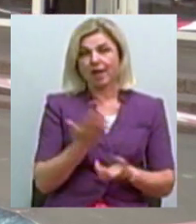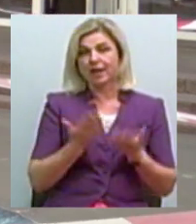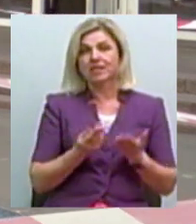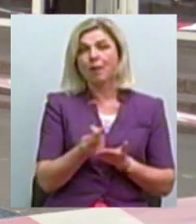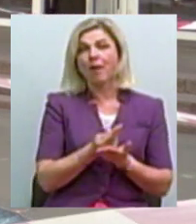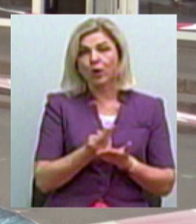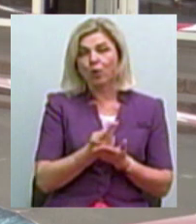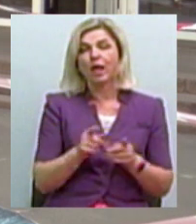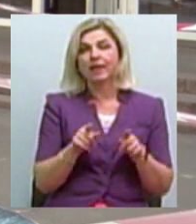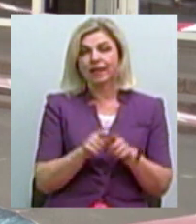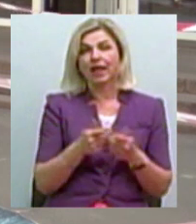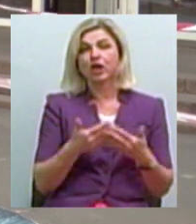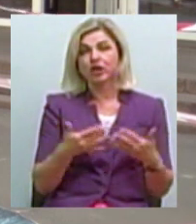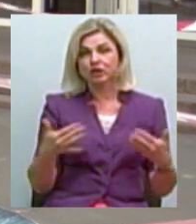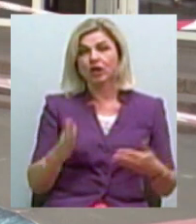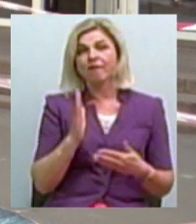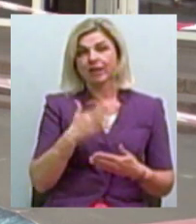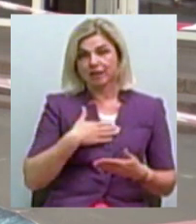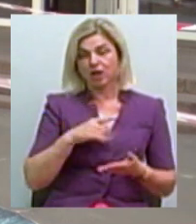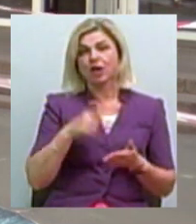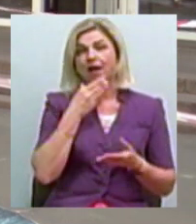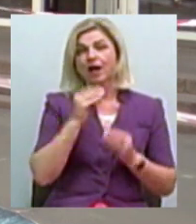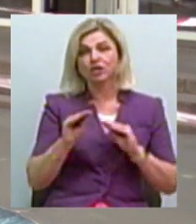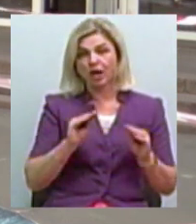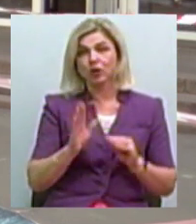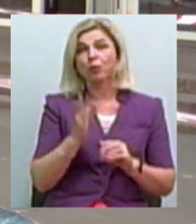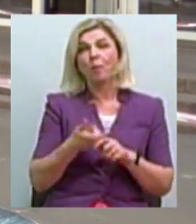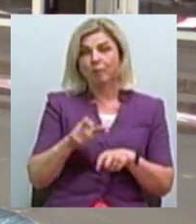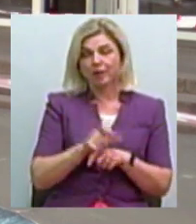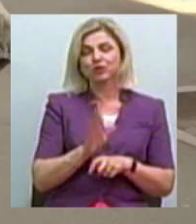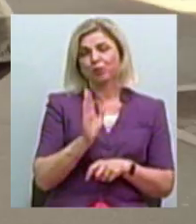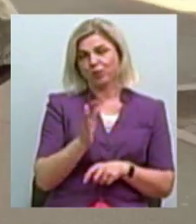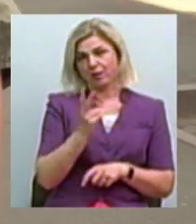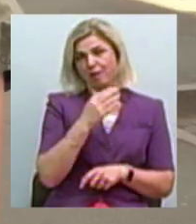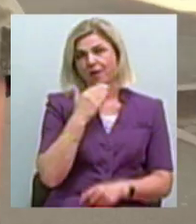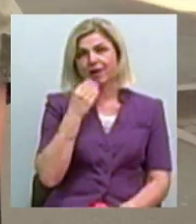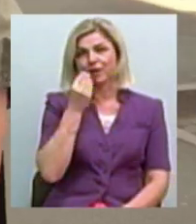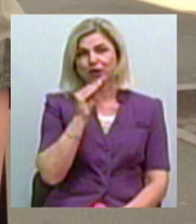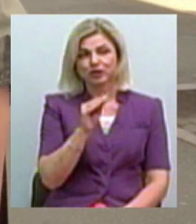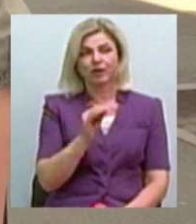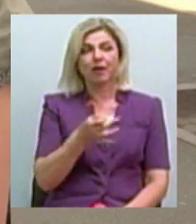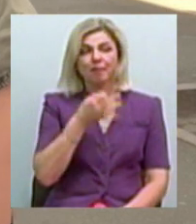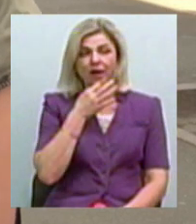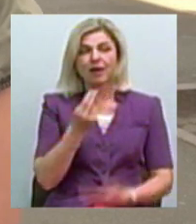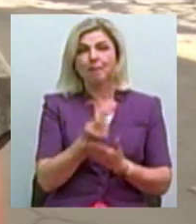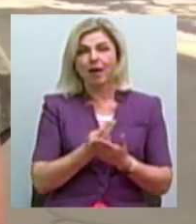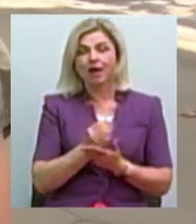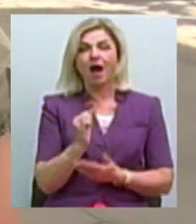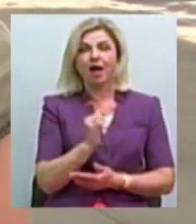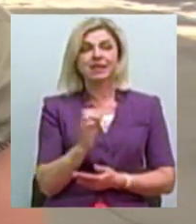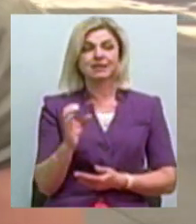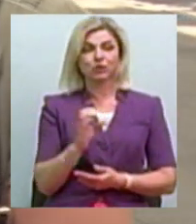таких речей, які будуть наше місто тільки прикрашати, буде більше, це буде набагато краще. Сподобався малюнок Ані Стасюк. Ми